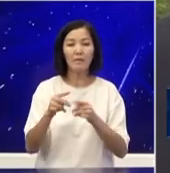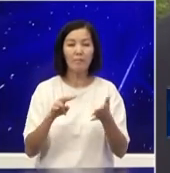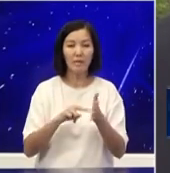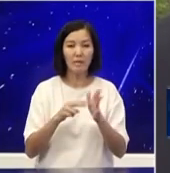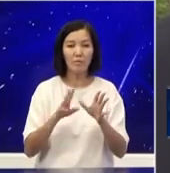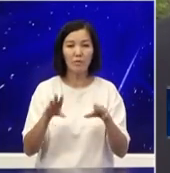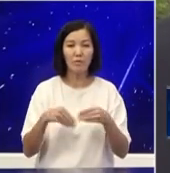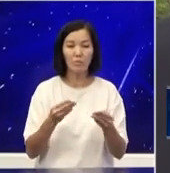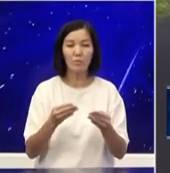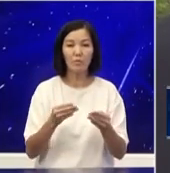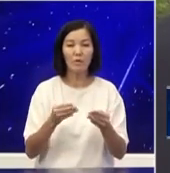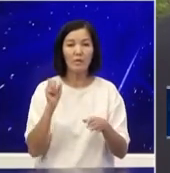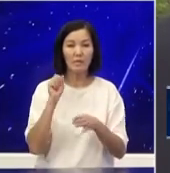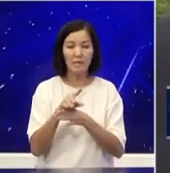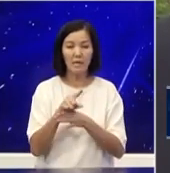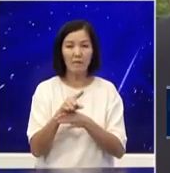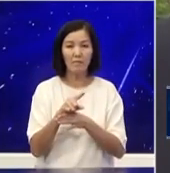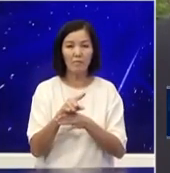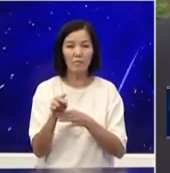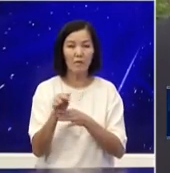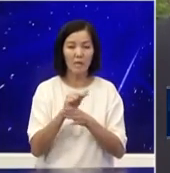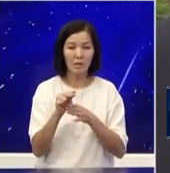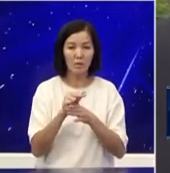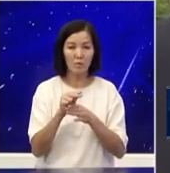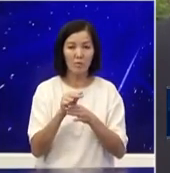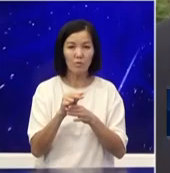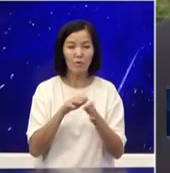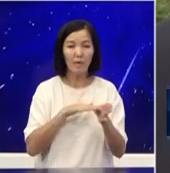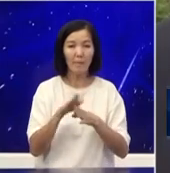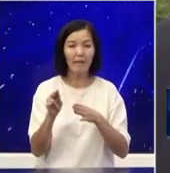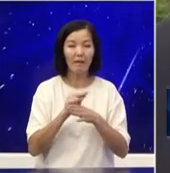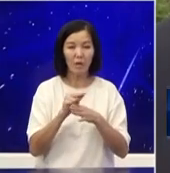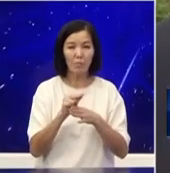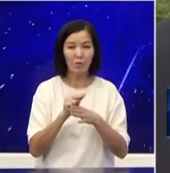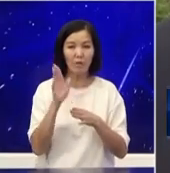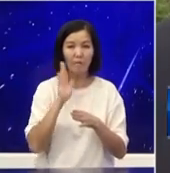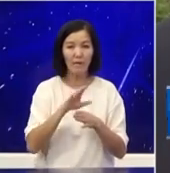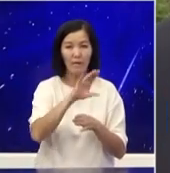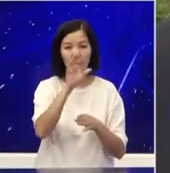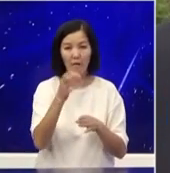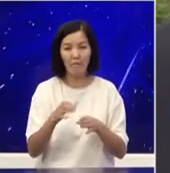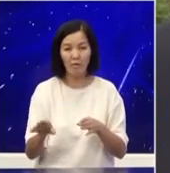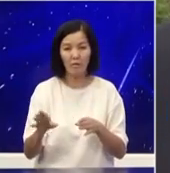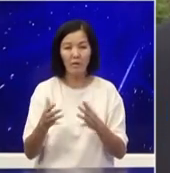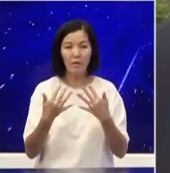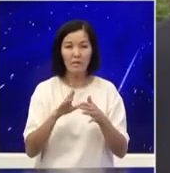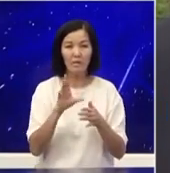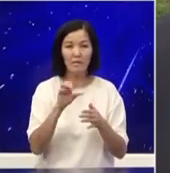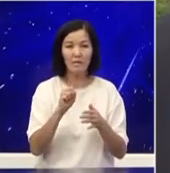дать бюджетную заявку на реконструкцию и капитальный ремонт водопроводных сетей села